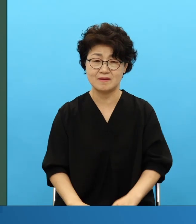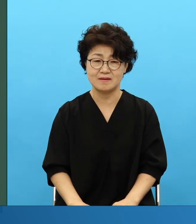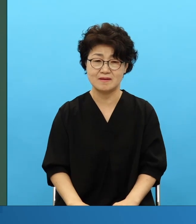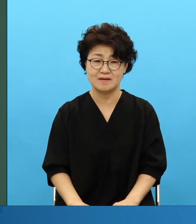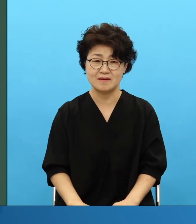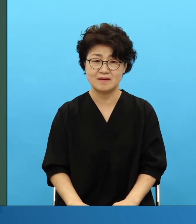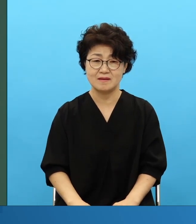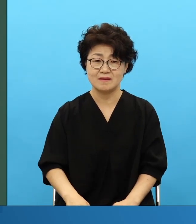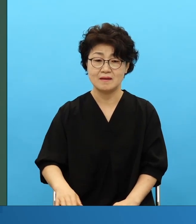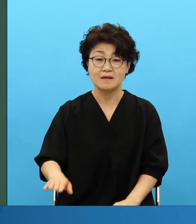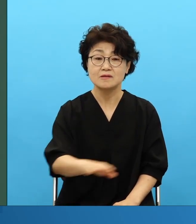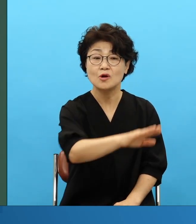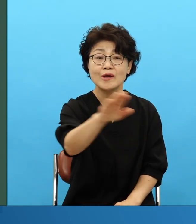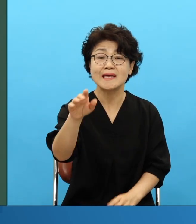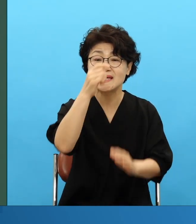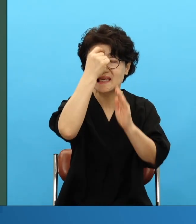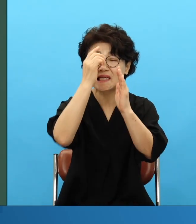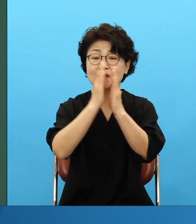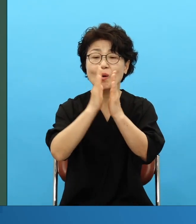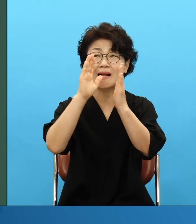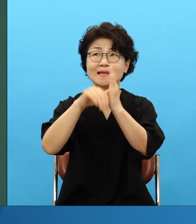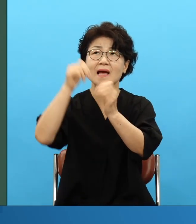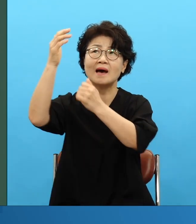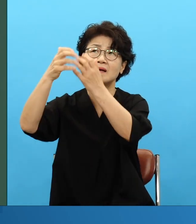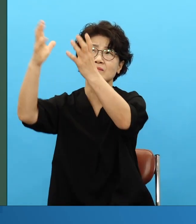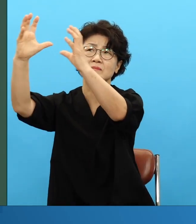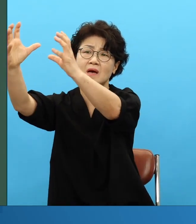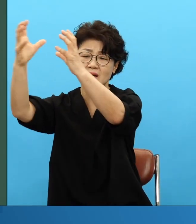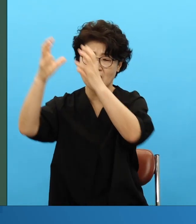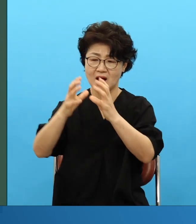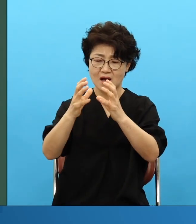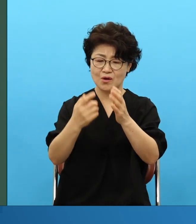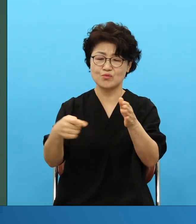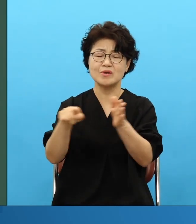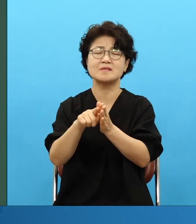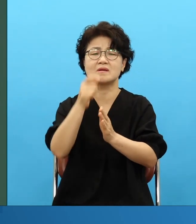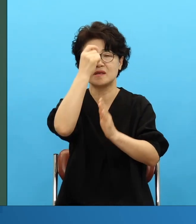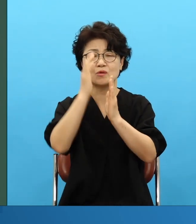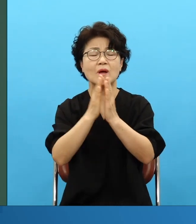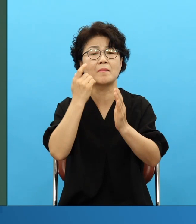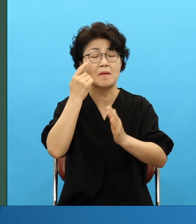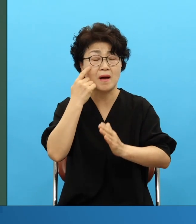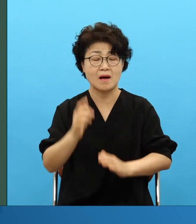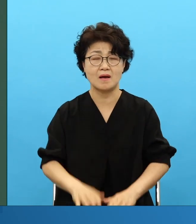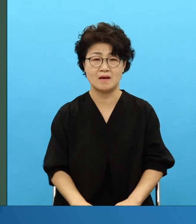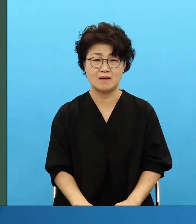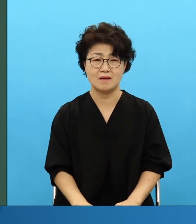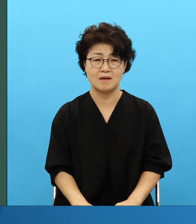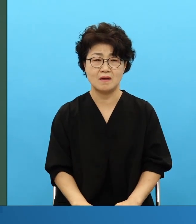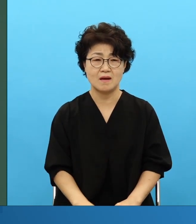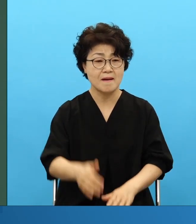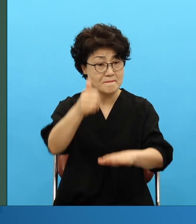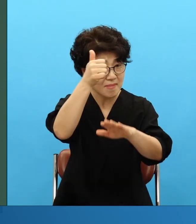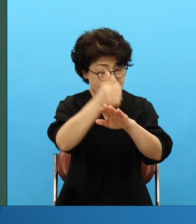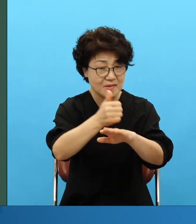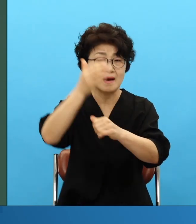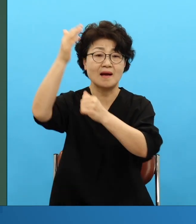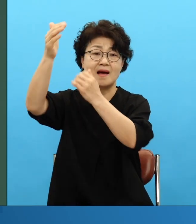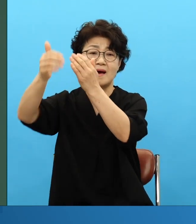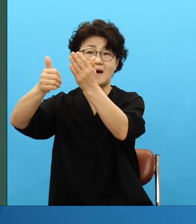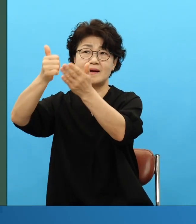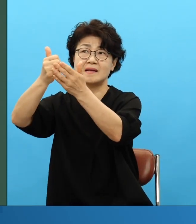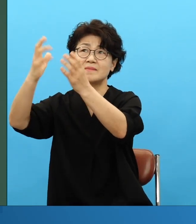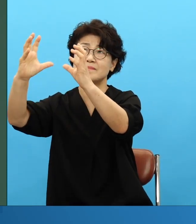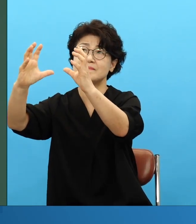하나님의 나라 임하도록 기도해라. 7 that pray for the kingdom of God to 마태복음 be 6장 established. 10절입니다. It is Matthew chapter 6 verse 10. 마지막으로 하나님 나라의